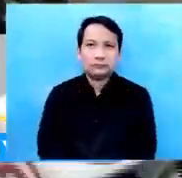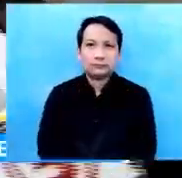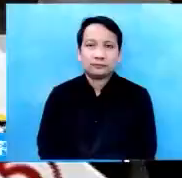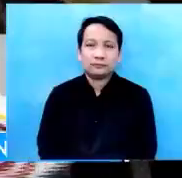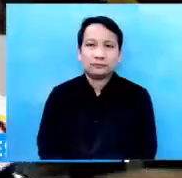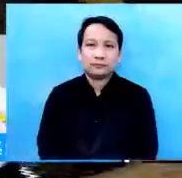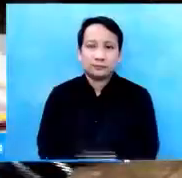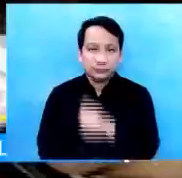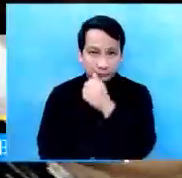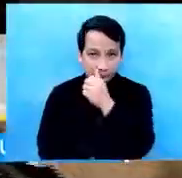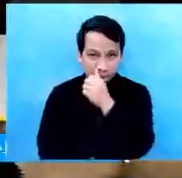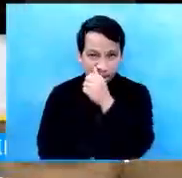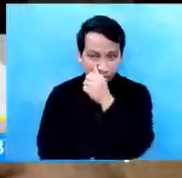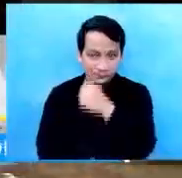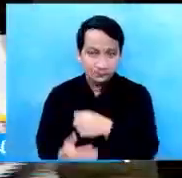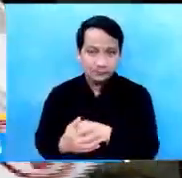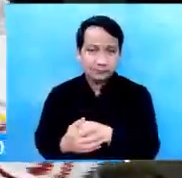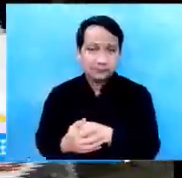Okay lang yan, Mami.